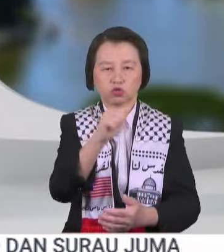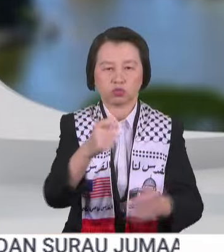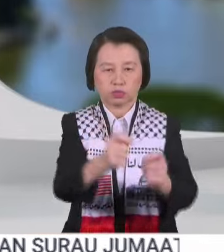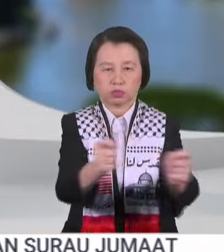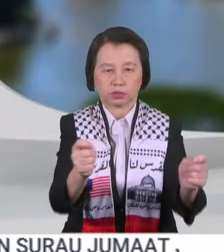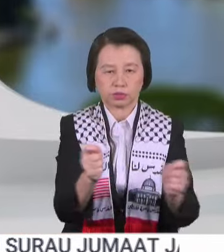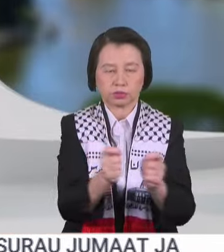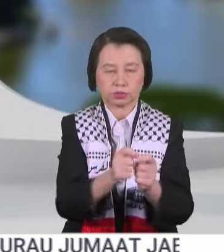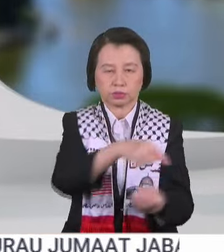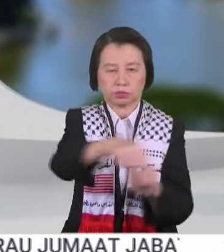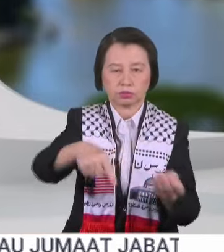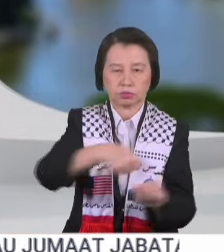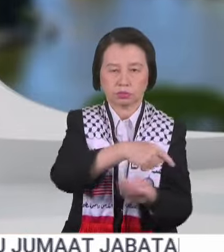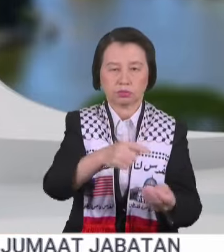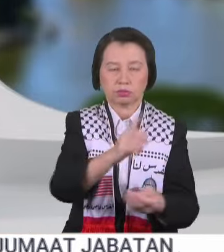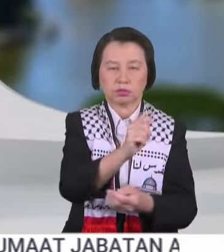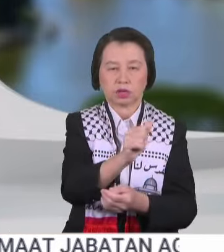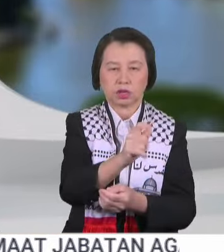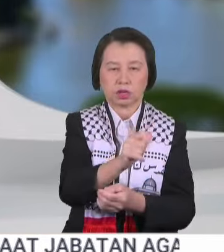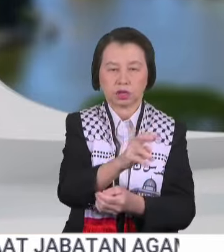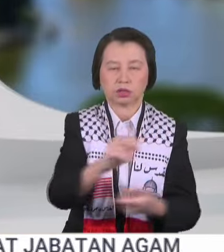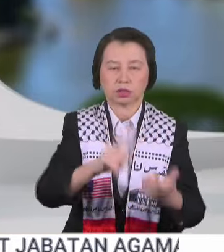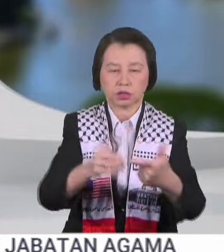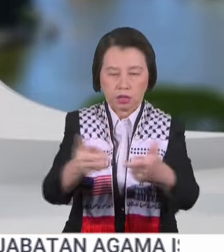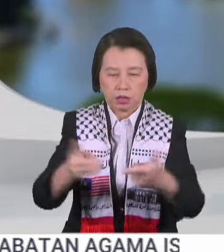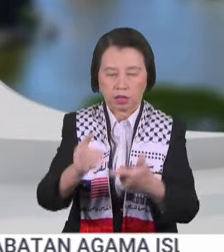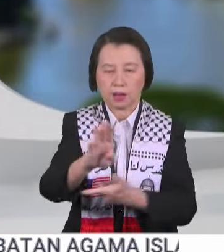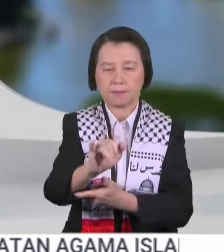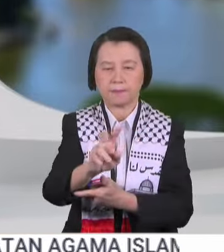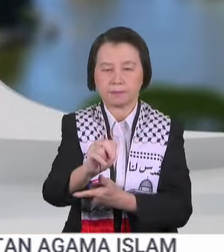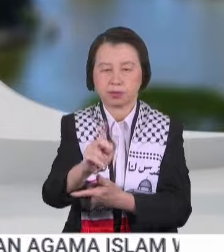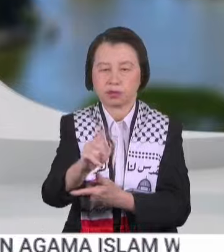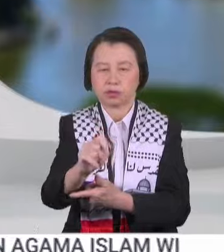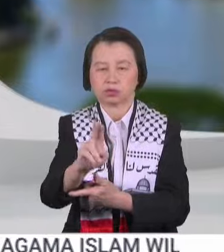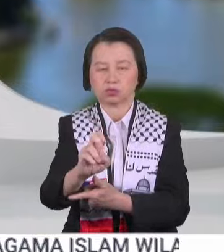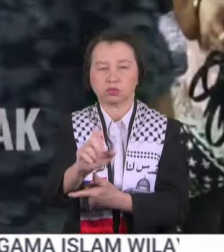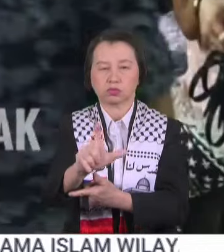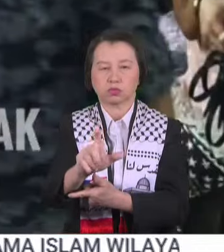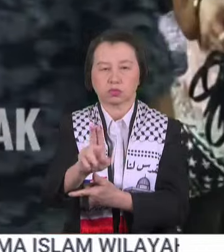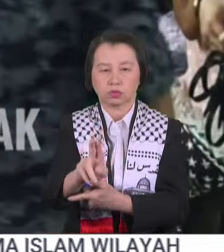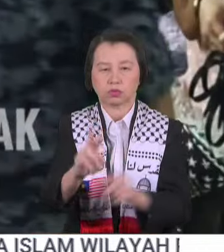lokasi di sekitar daerah Tatau dan daerah Bintulu Rabu lalu.